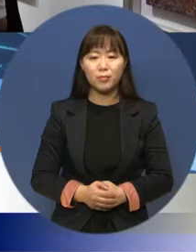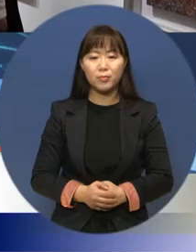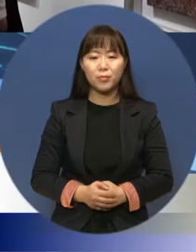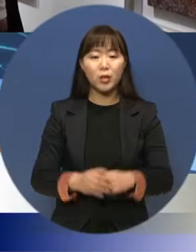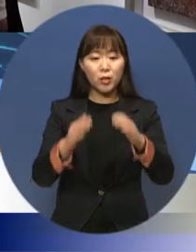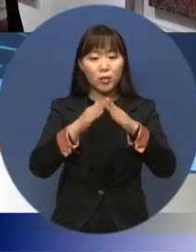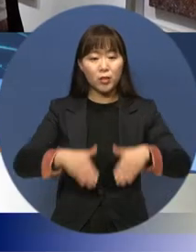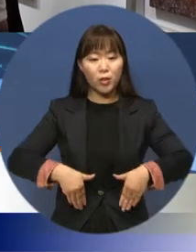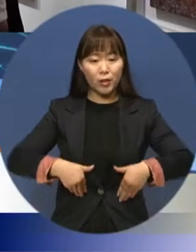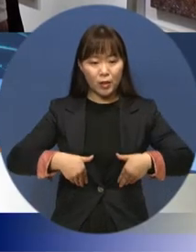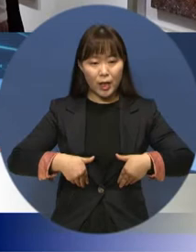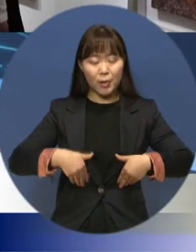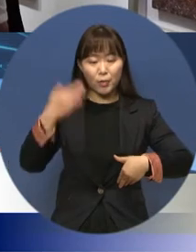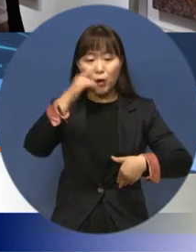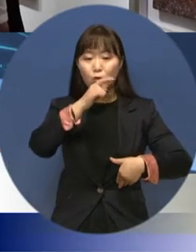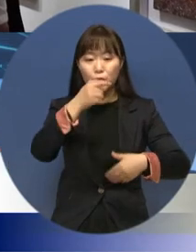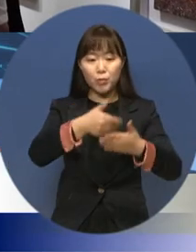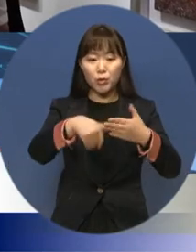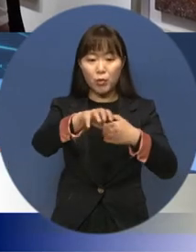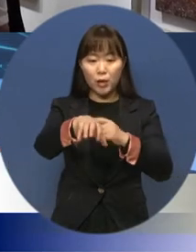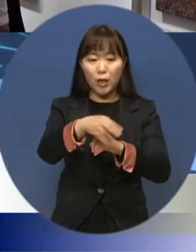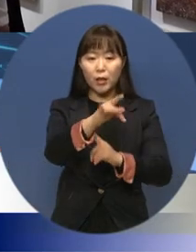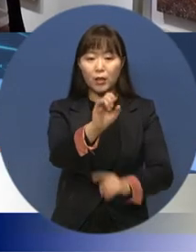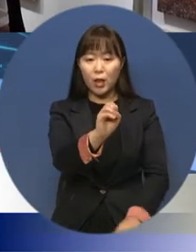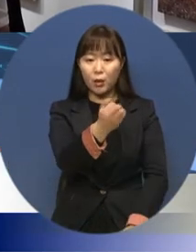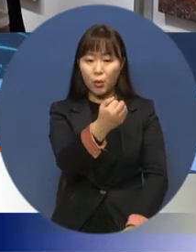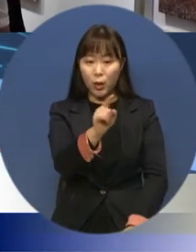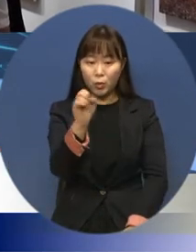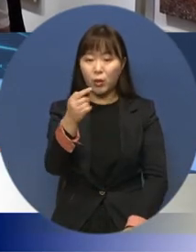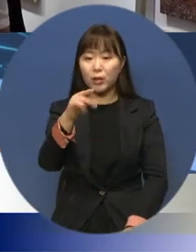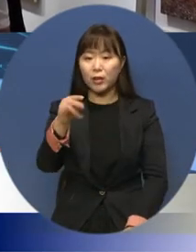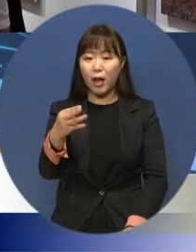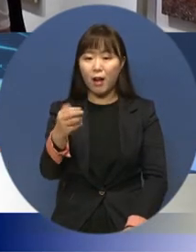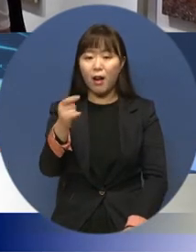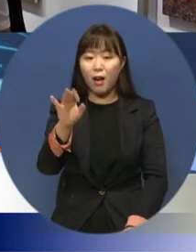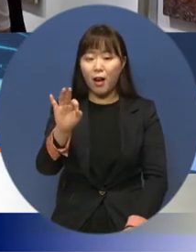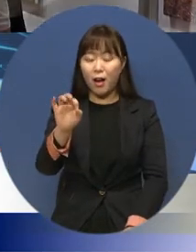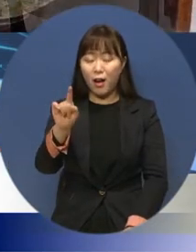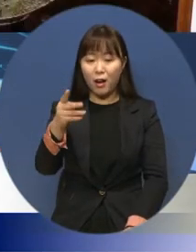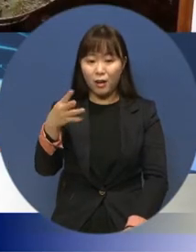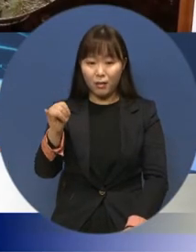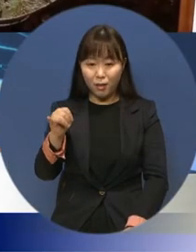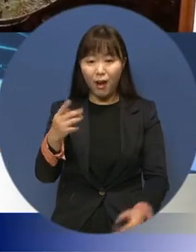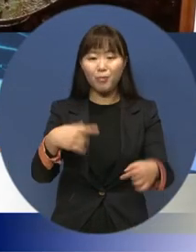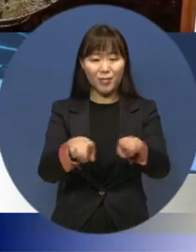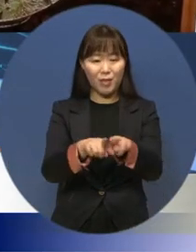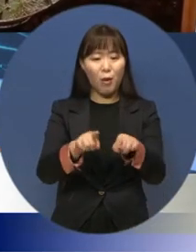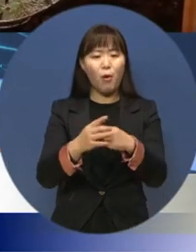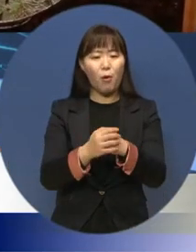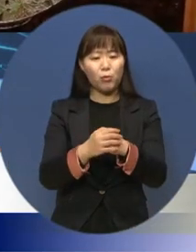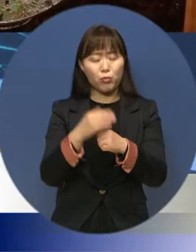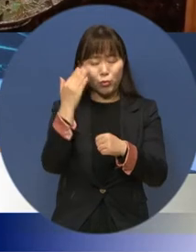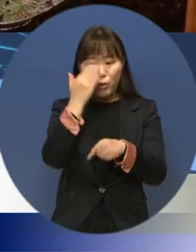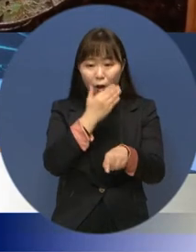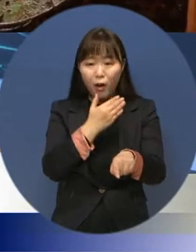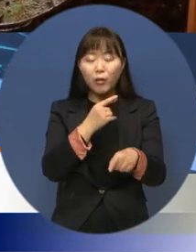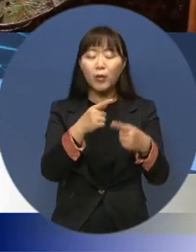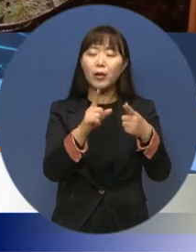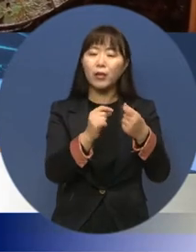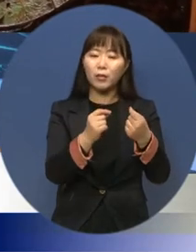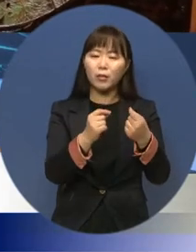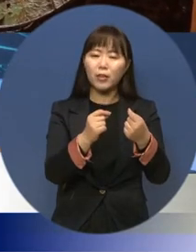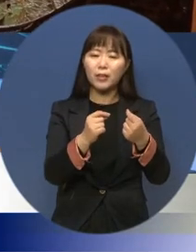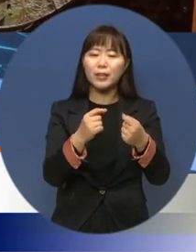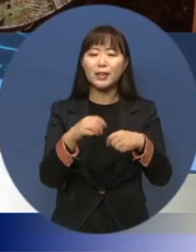전남 여수미술관에서 탱화와 달 항아리가 만났습니다. 순수한 항아리에 전통 미술 기교를 담은 이경희 작가의